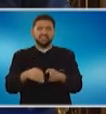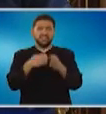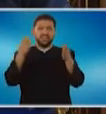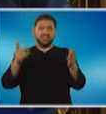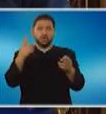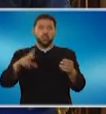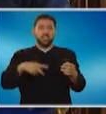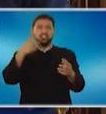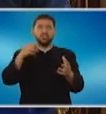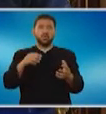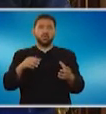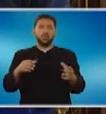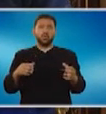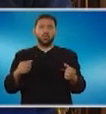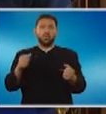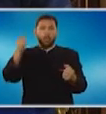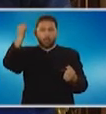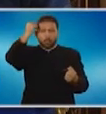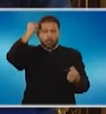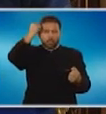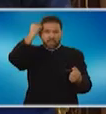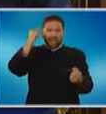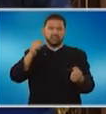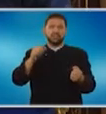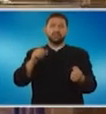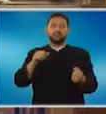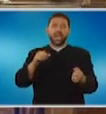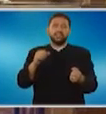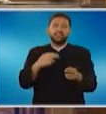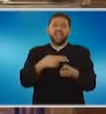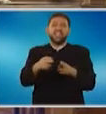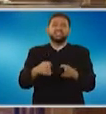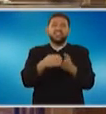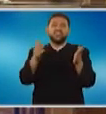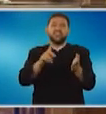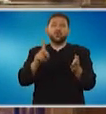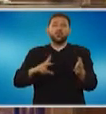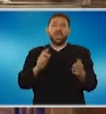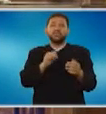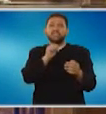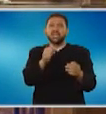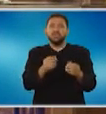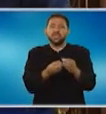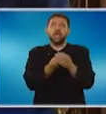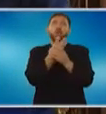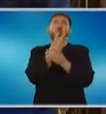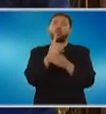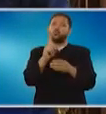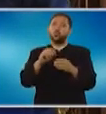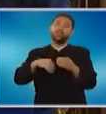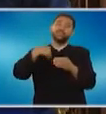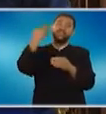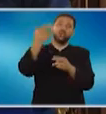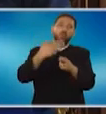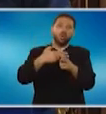monolit. De la Scriptură nu mai există nimic, nu. E ceva dinamic, dincolo de Scriptură. Sunt